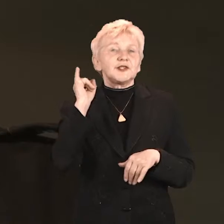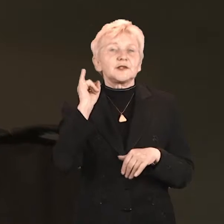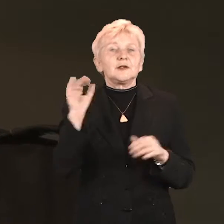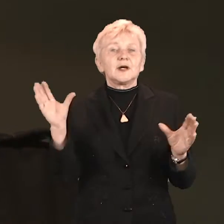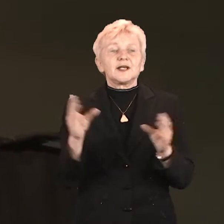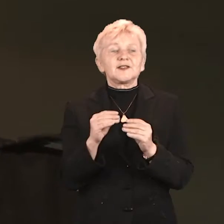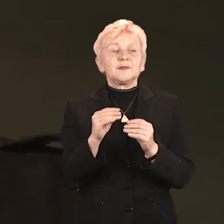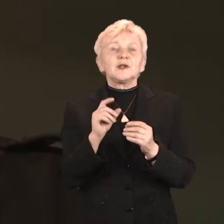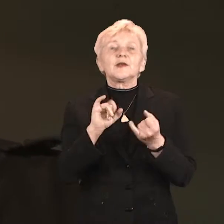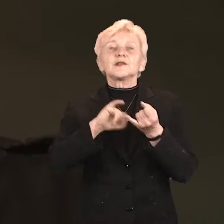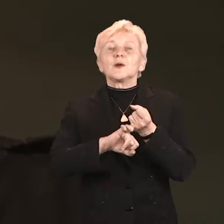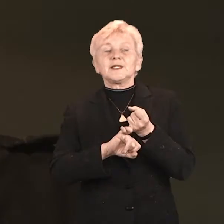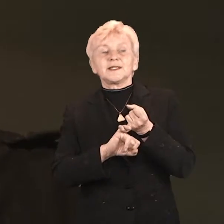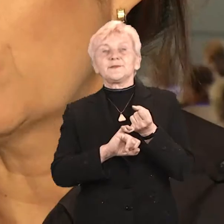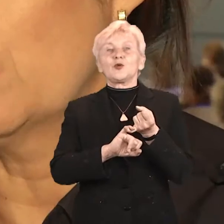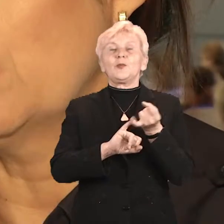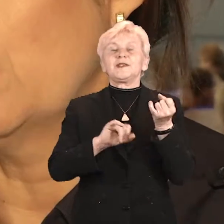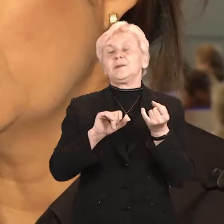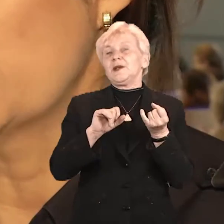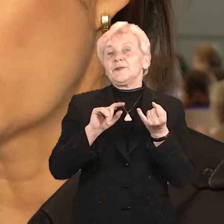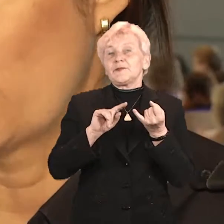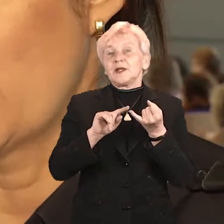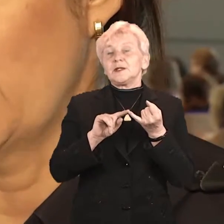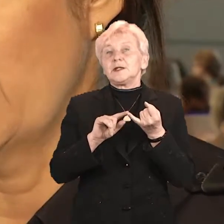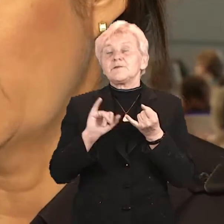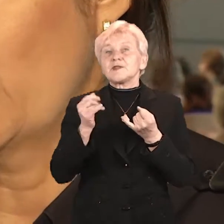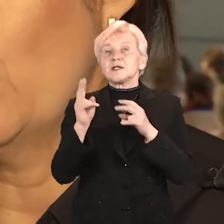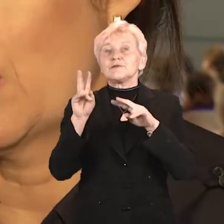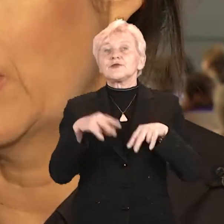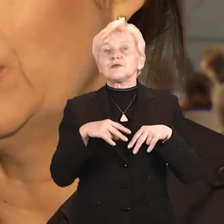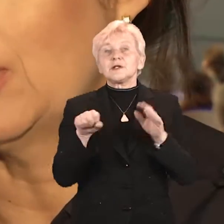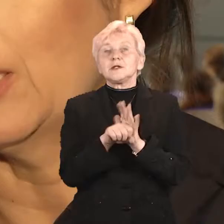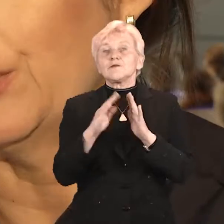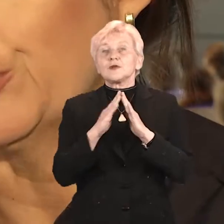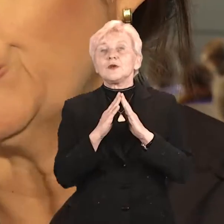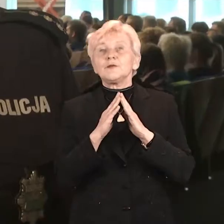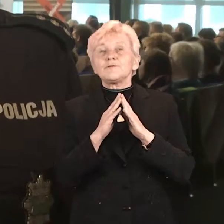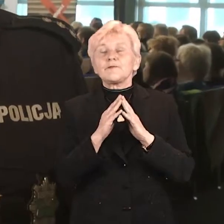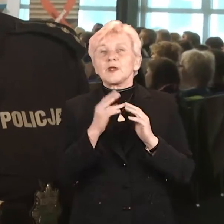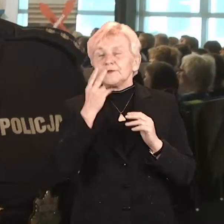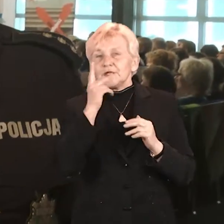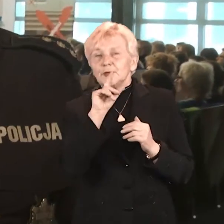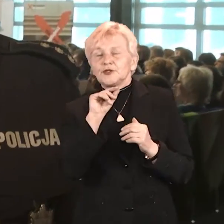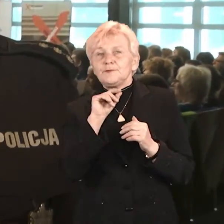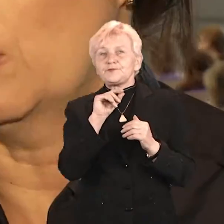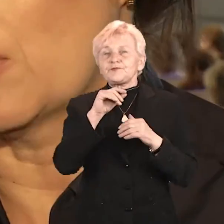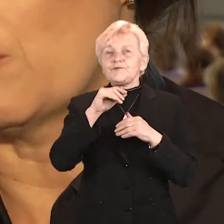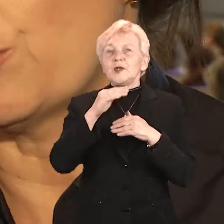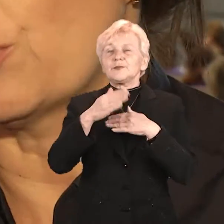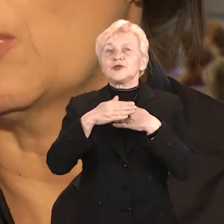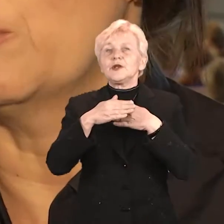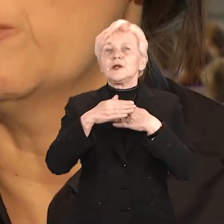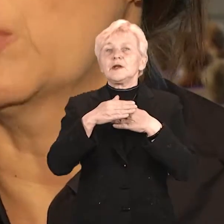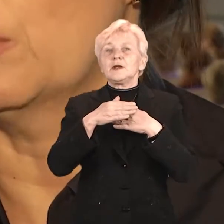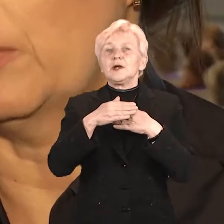okazało się, że 2-letni chłopczyk ma uszkodzenia w okolicach genitalnych. Zabrała dziecko na pogotowie. Okazało